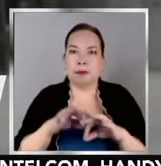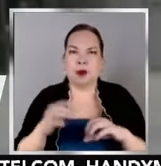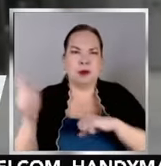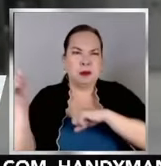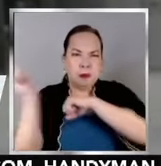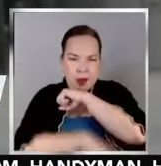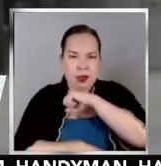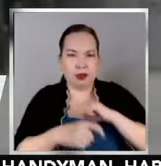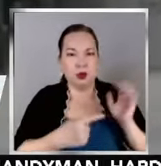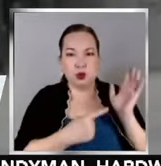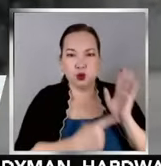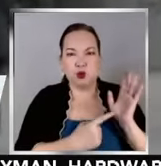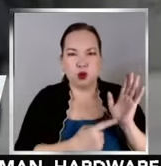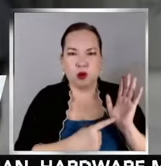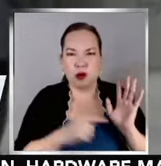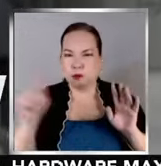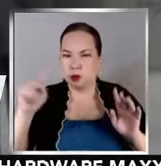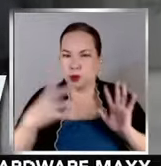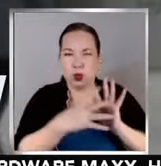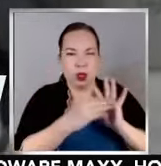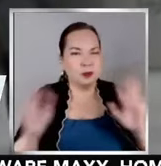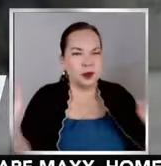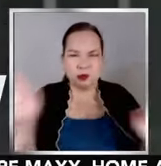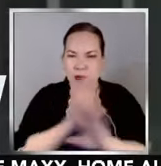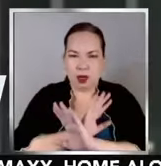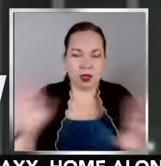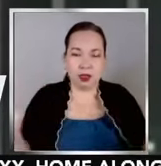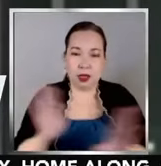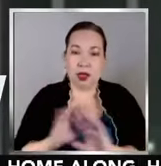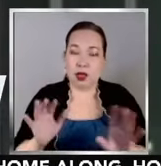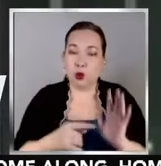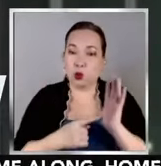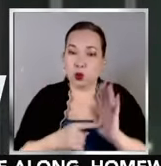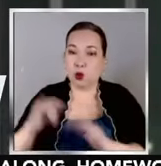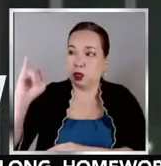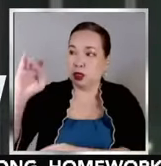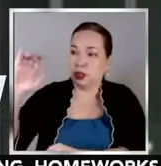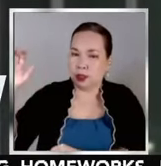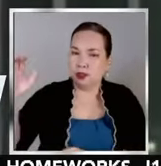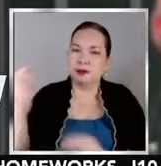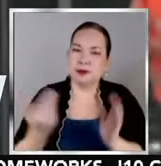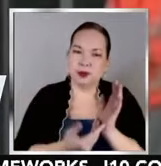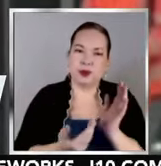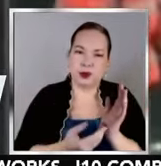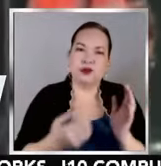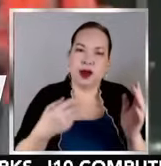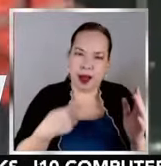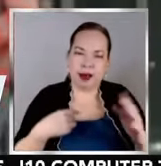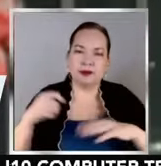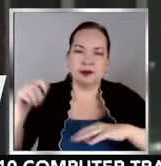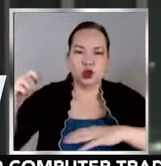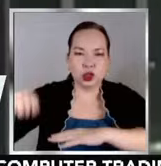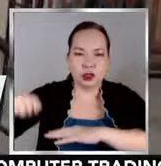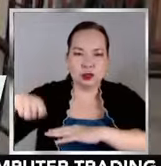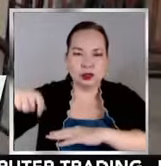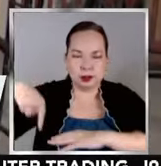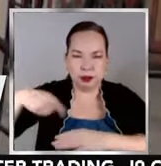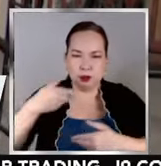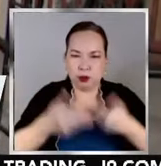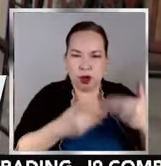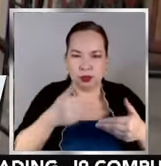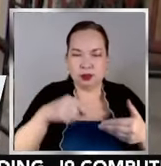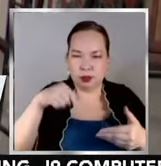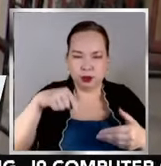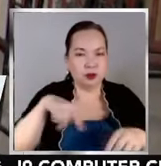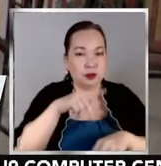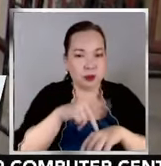at para maipakita raw sa International Criminal Court o ICC na gumagana umano ang justice system sa bansa.